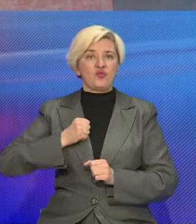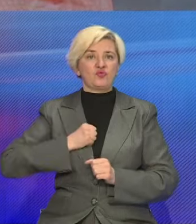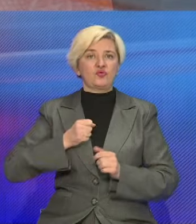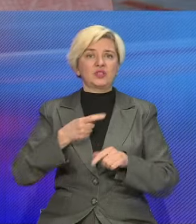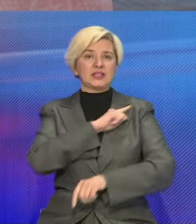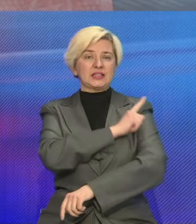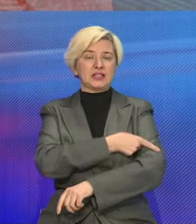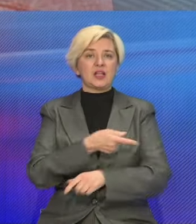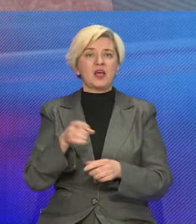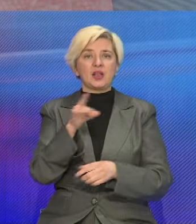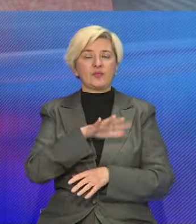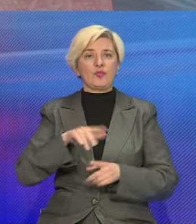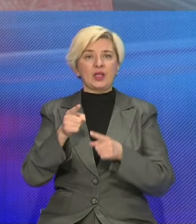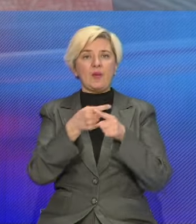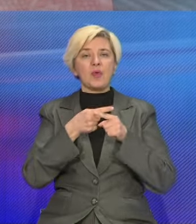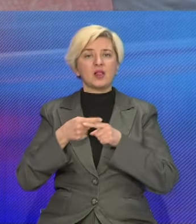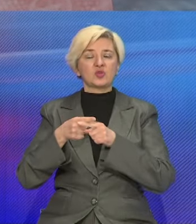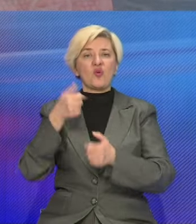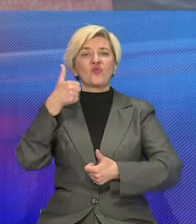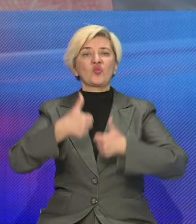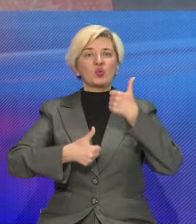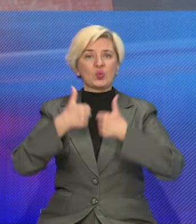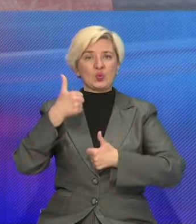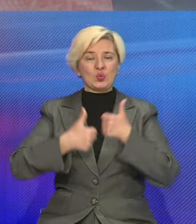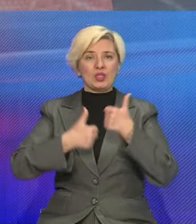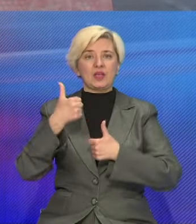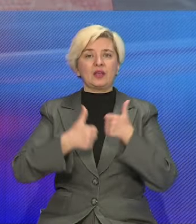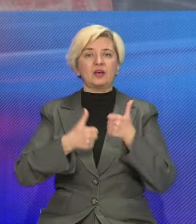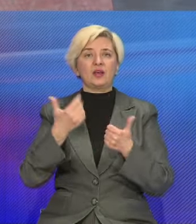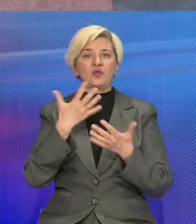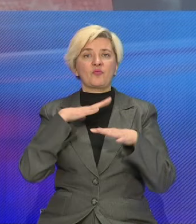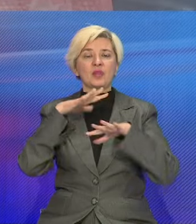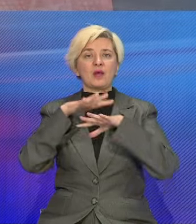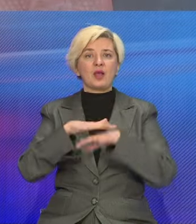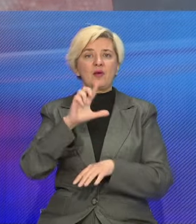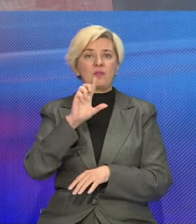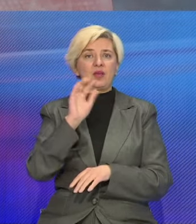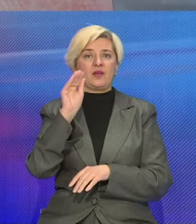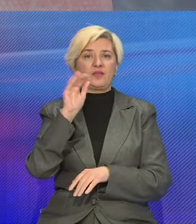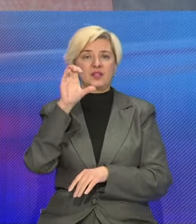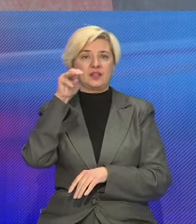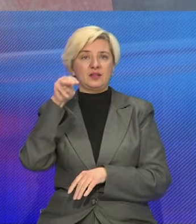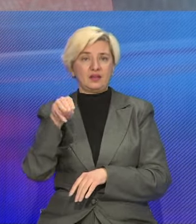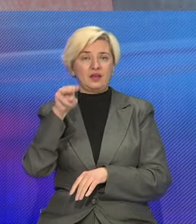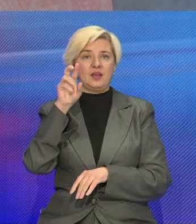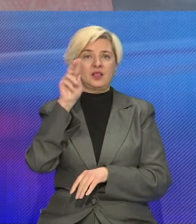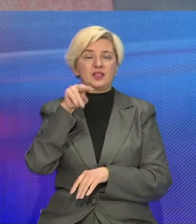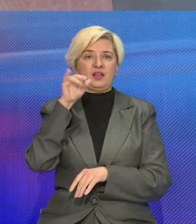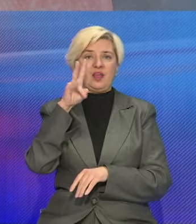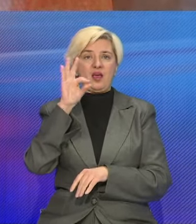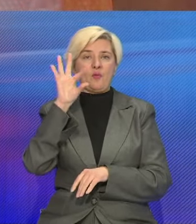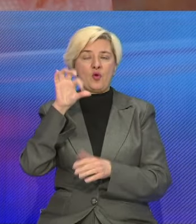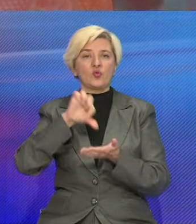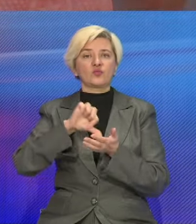Беларусь. У турнір, який пройшов на базі спортивно-стралкового комплексу БФСТ Динамо, все літа приняла у дзел рекордная